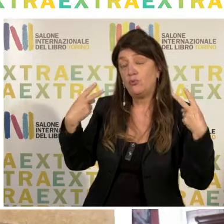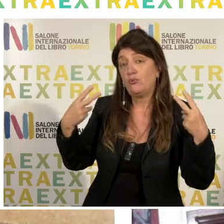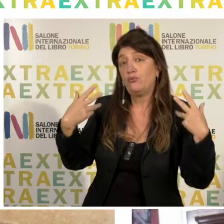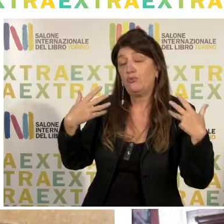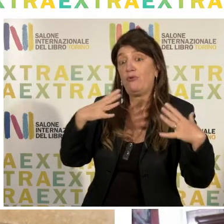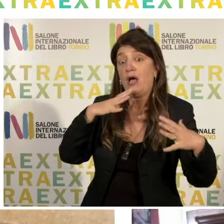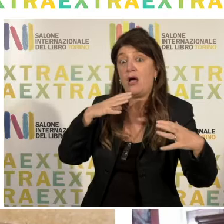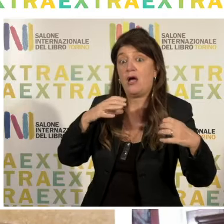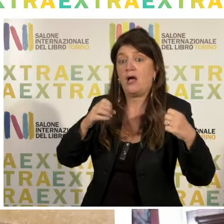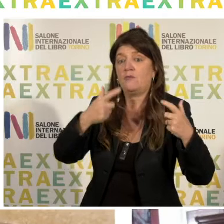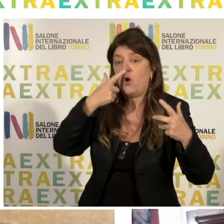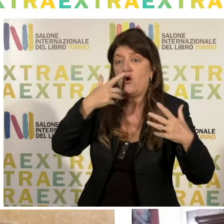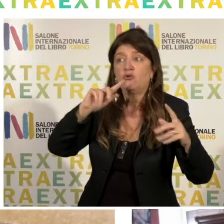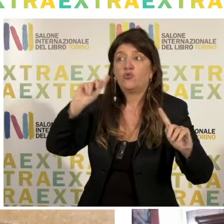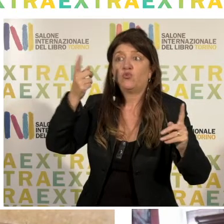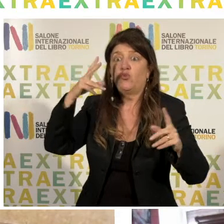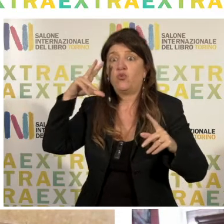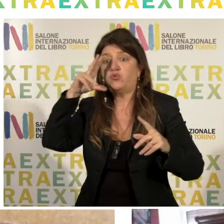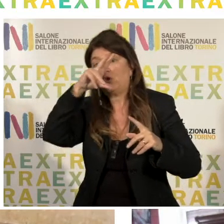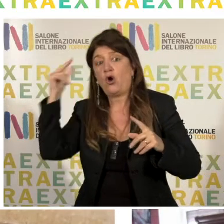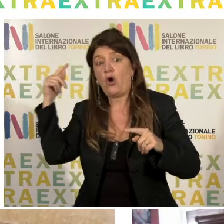Quando eravamo in casa, in vacanza con mio padre.